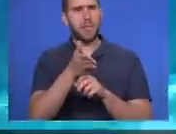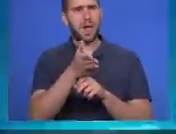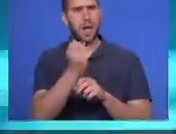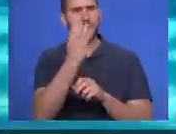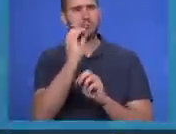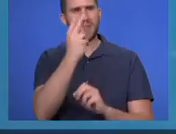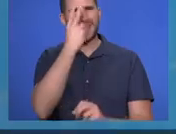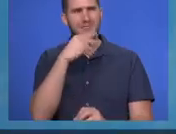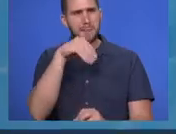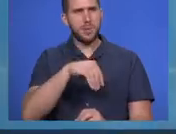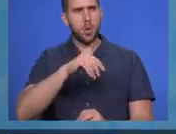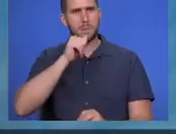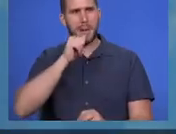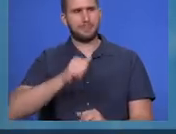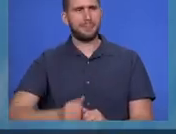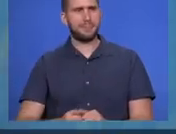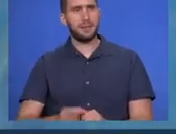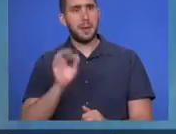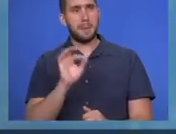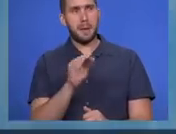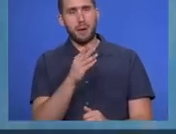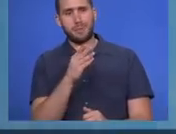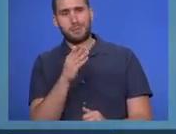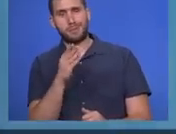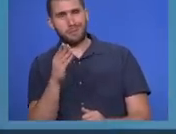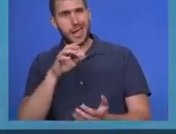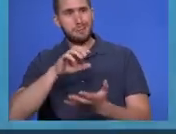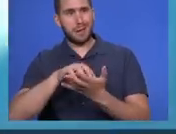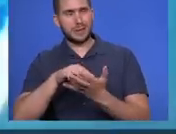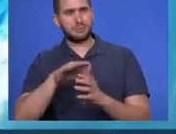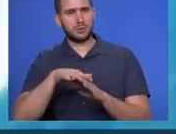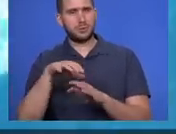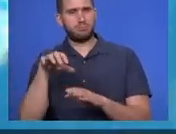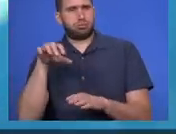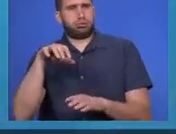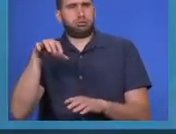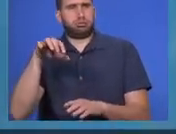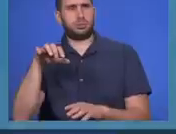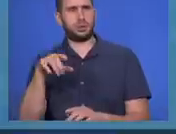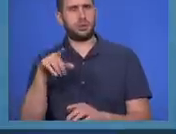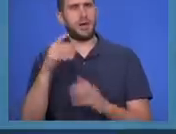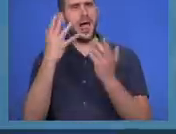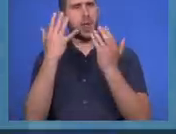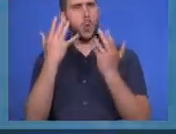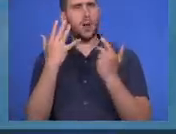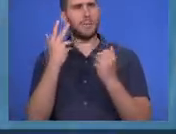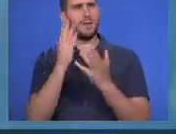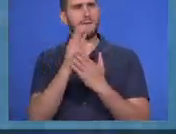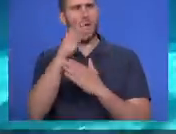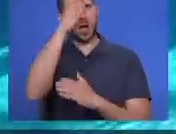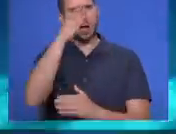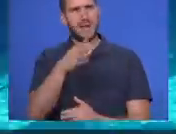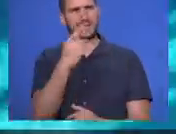לעברים ובמים. וכשהוא מגיע למרכז המסלול, אנחנו רואים בבירור איך האלגוריתם ננעל על הקו